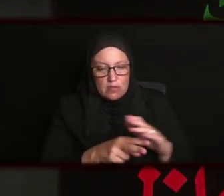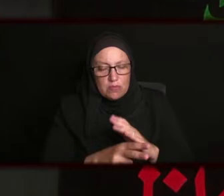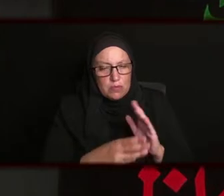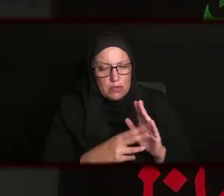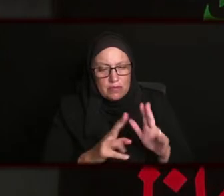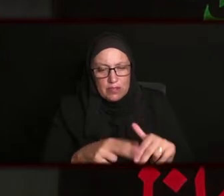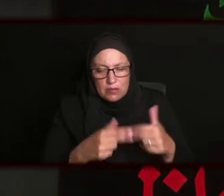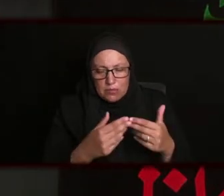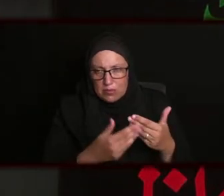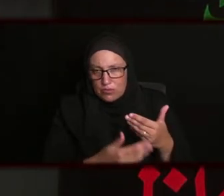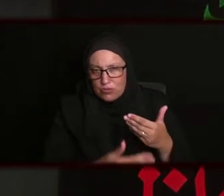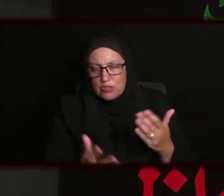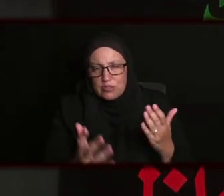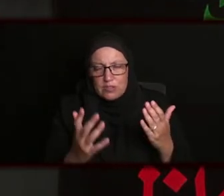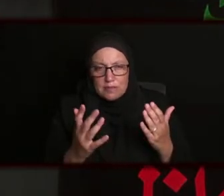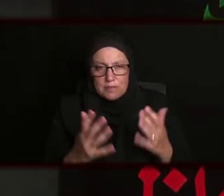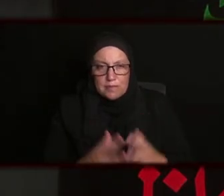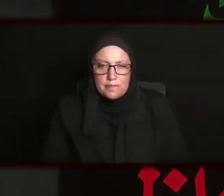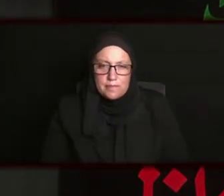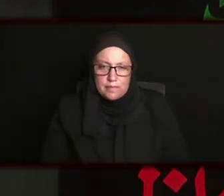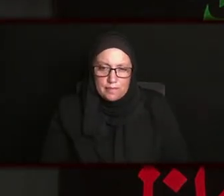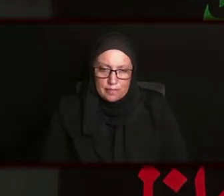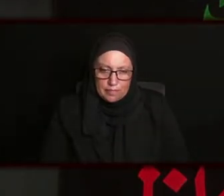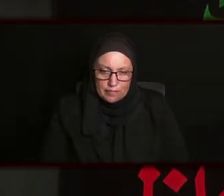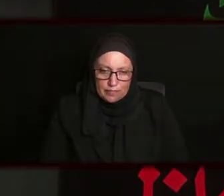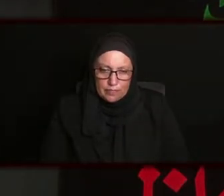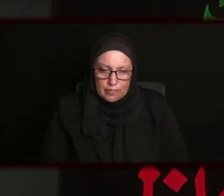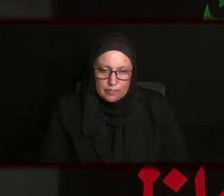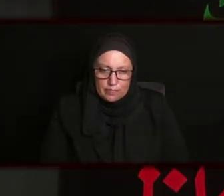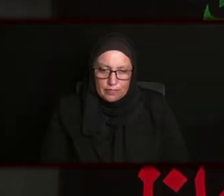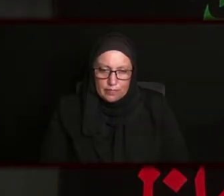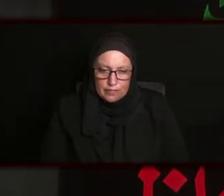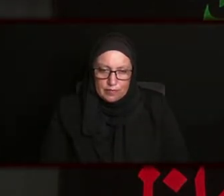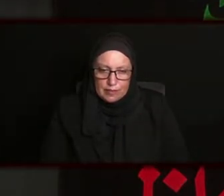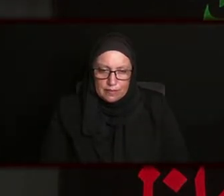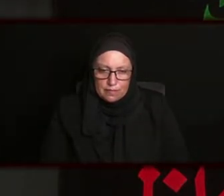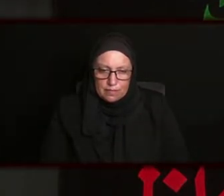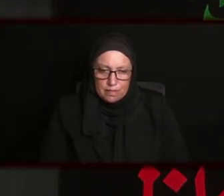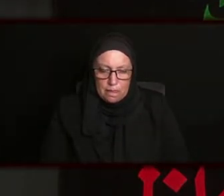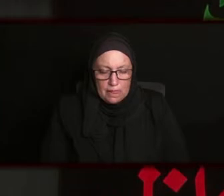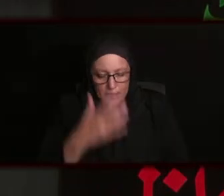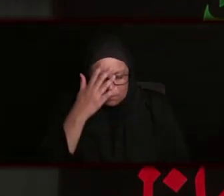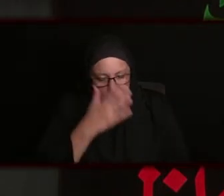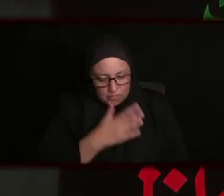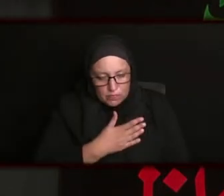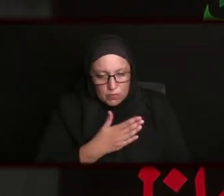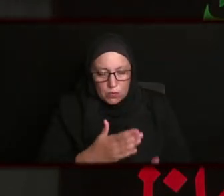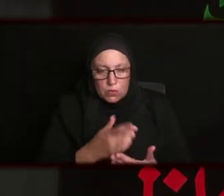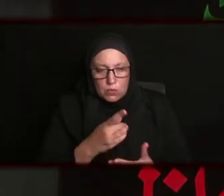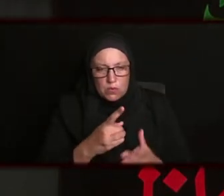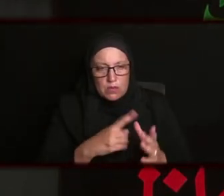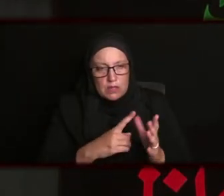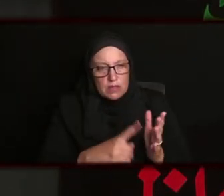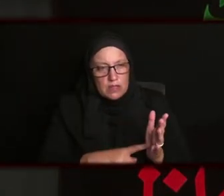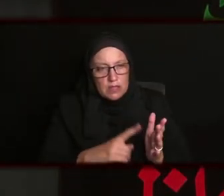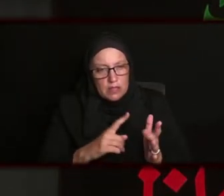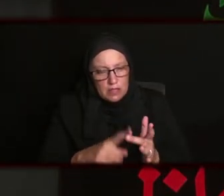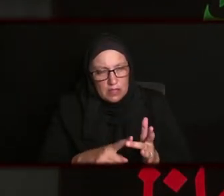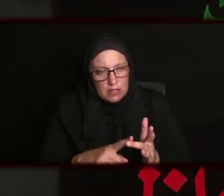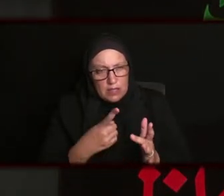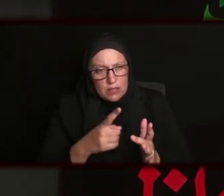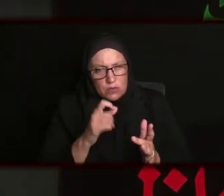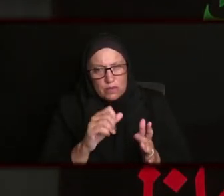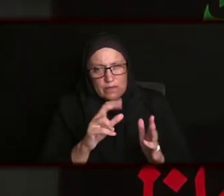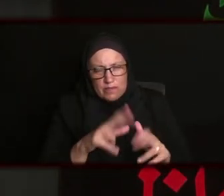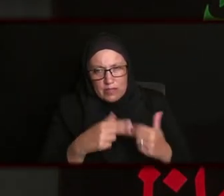صلى الله عليه وآله وسلم، لا سيما بقية